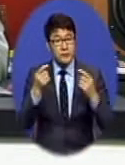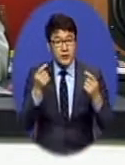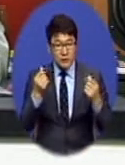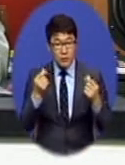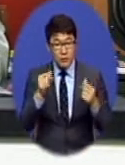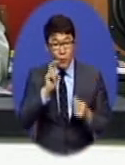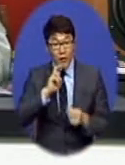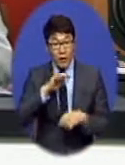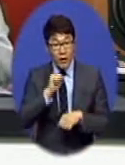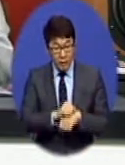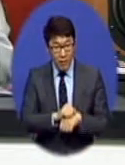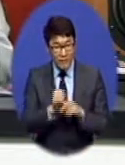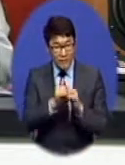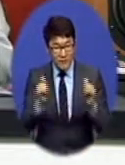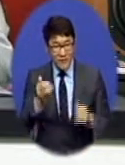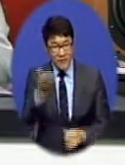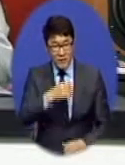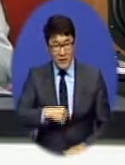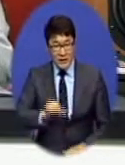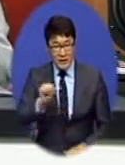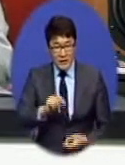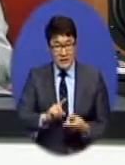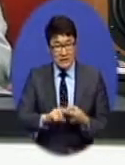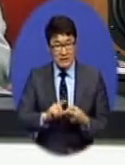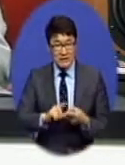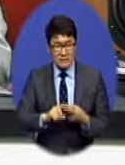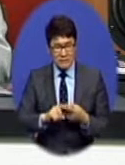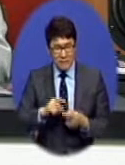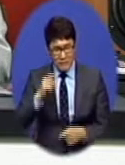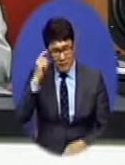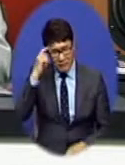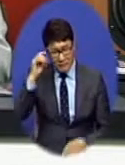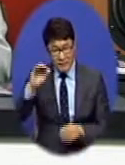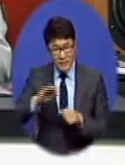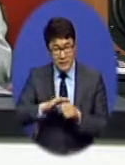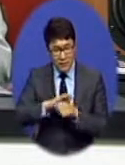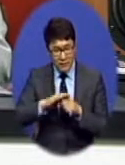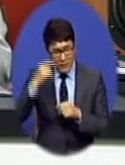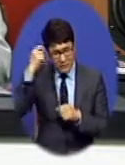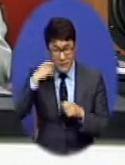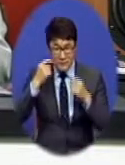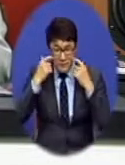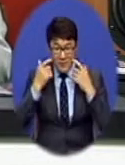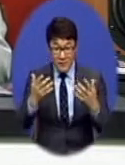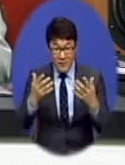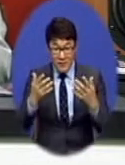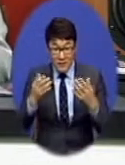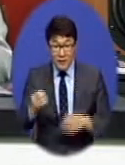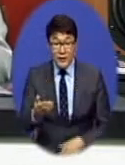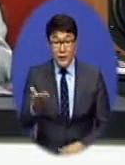같아요. 노래 참 잘 부르셨어요. 네, 또 아드님에 네. 대한 또 애절한 그 사랑도 너무 네. 잘 느껴졌고요. 자, 그렇죠?